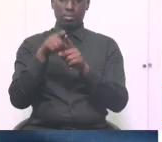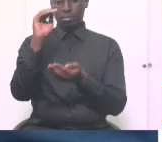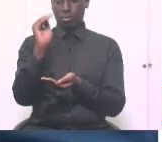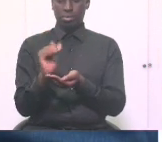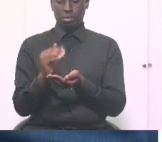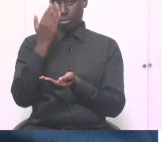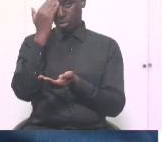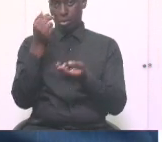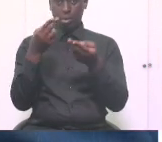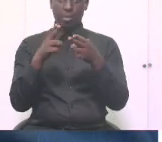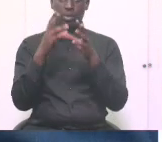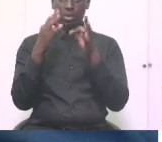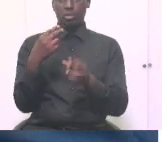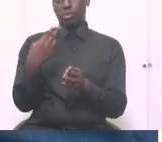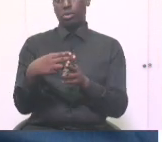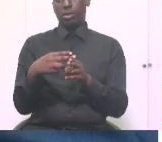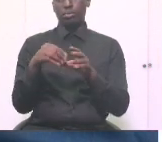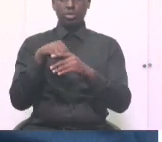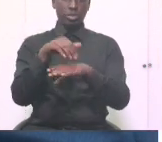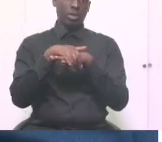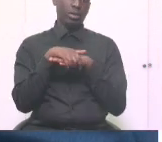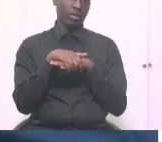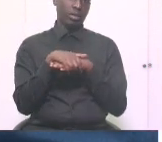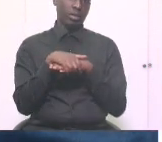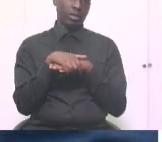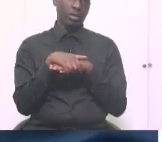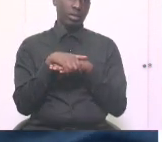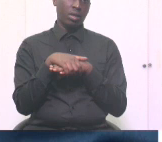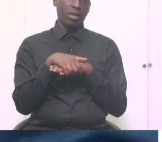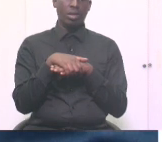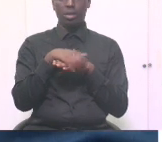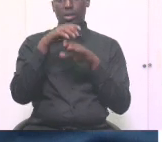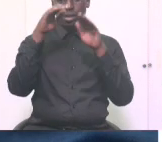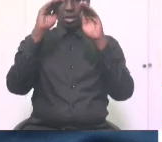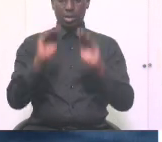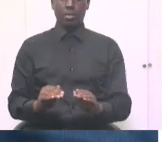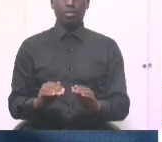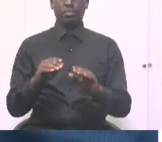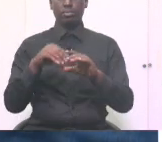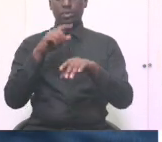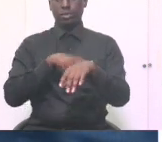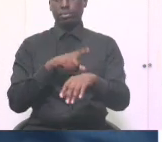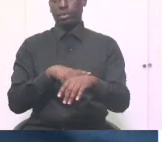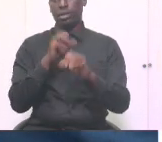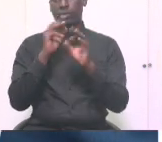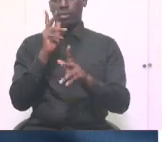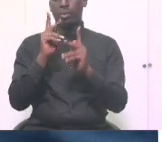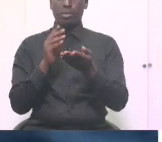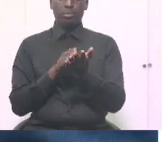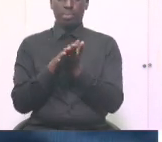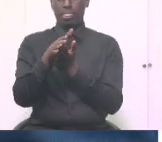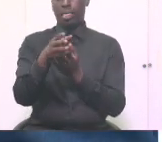ko habaho icyo twita mu cyongereza nka downtime period ni ukuvuga ko iyo abantu bashoye